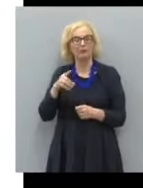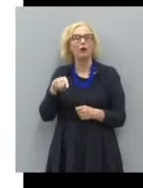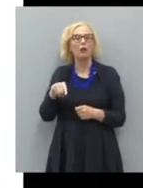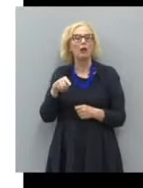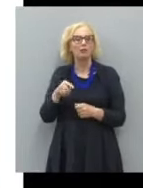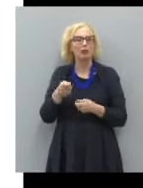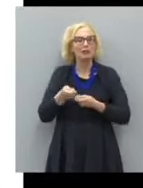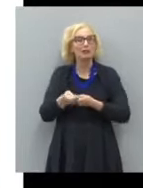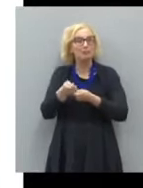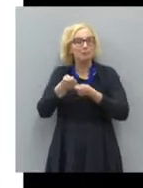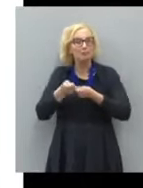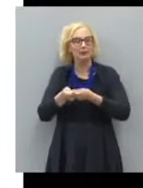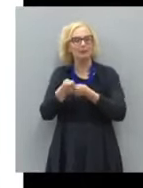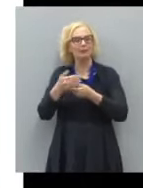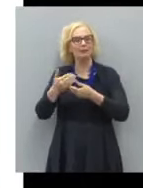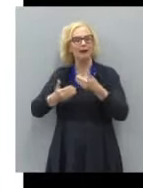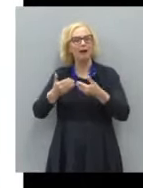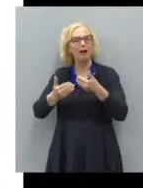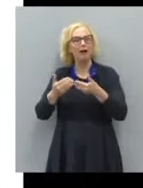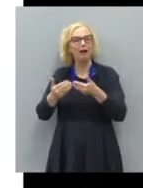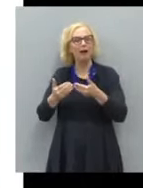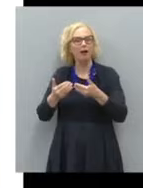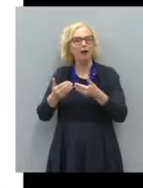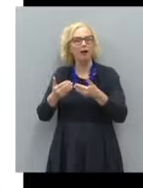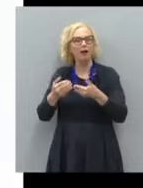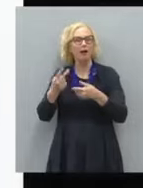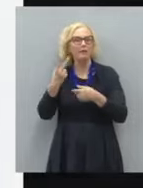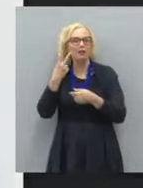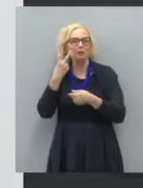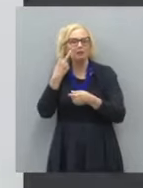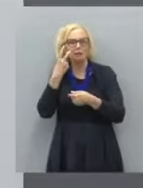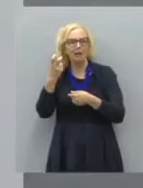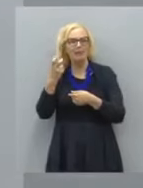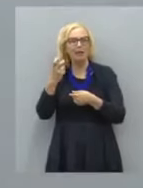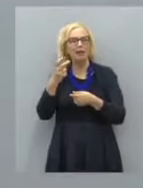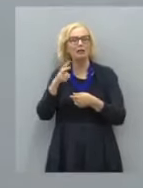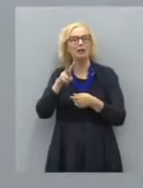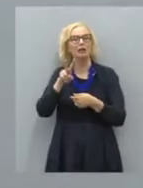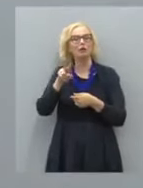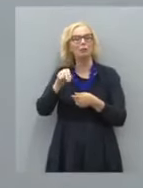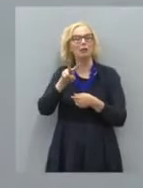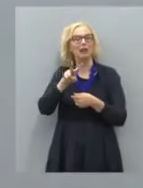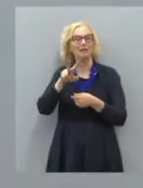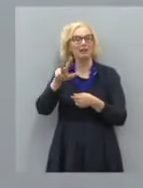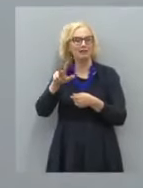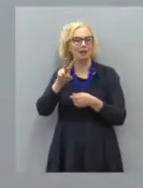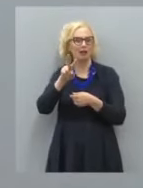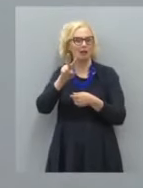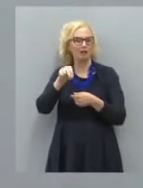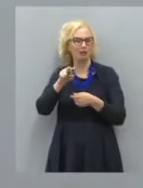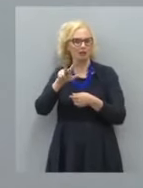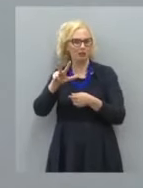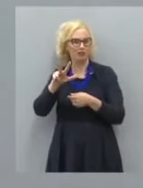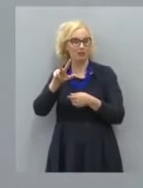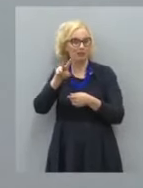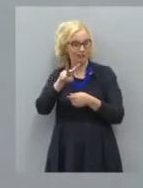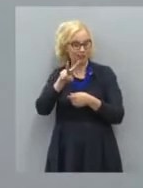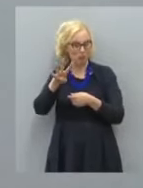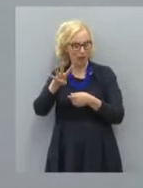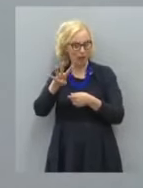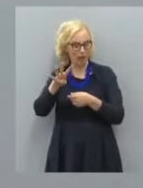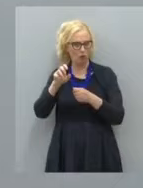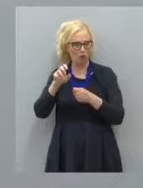ulteriore si mantiene in previsione anche sostenuto negli anni 22 23 e 24 ulteriormente